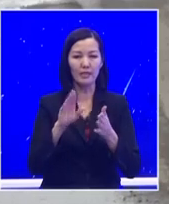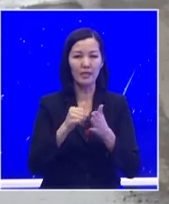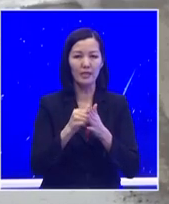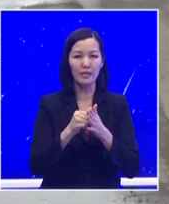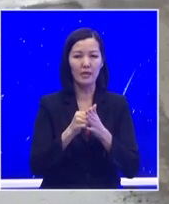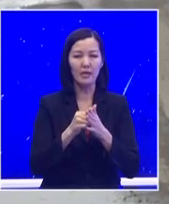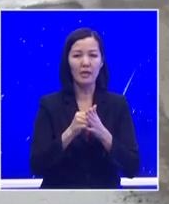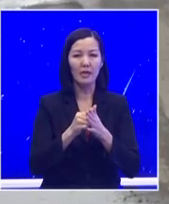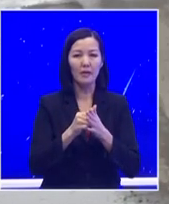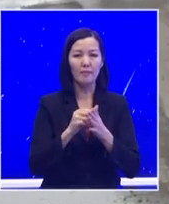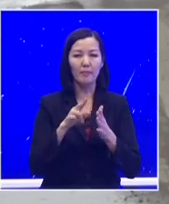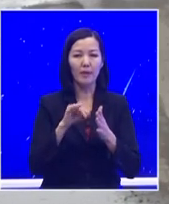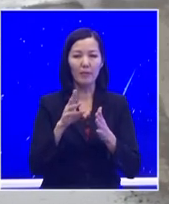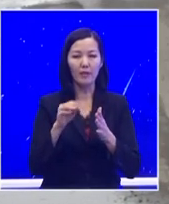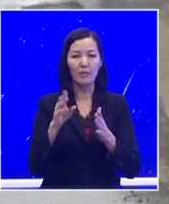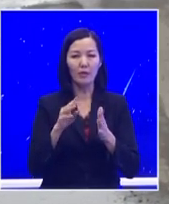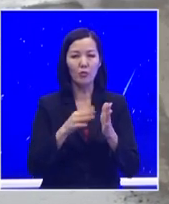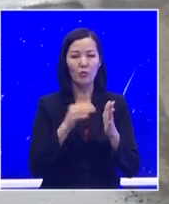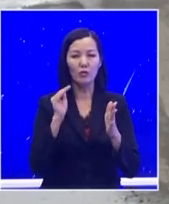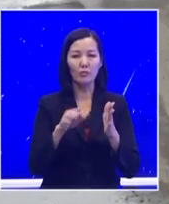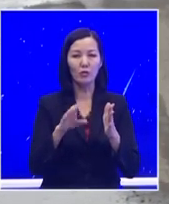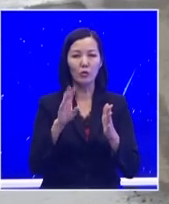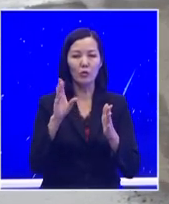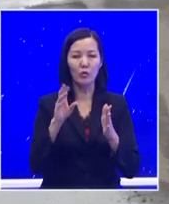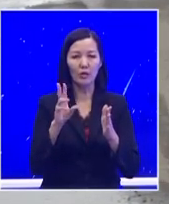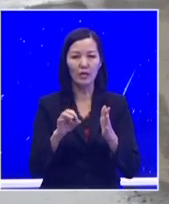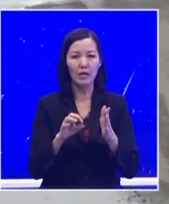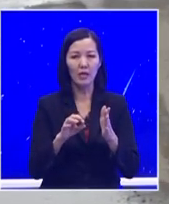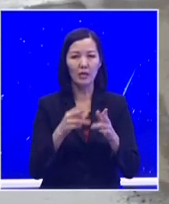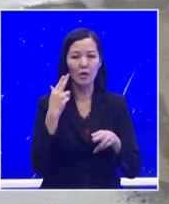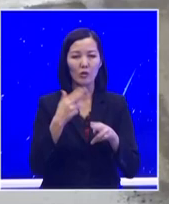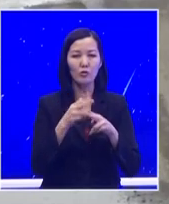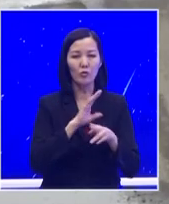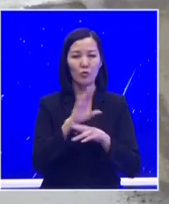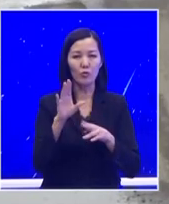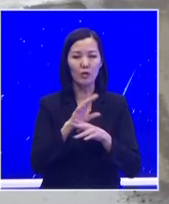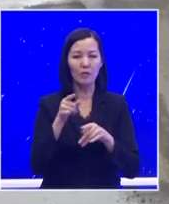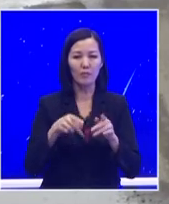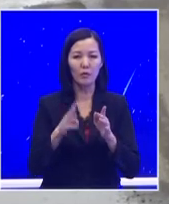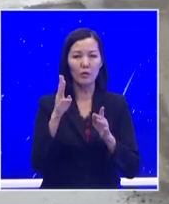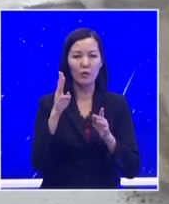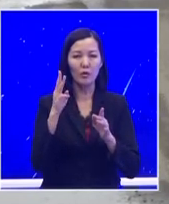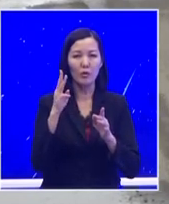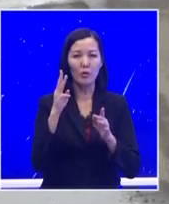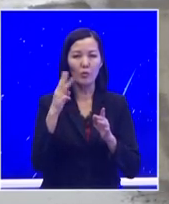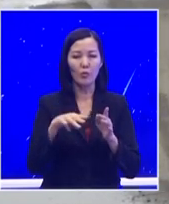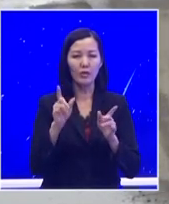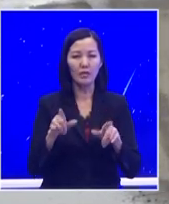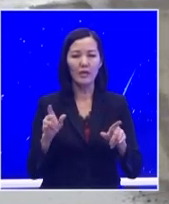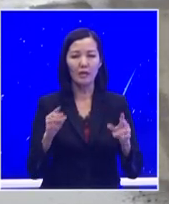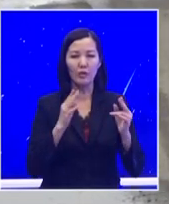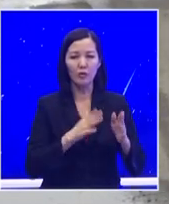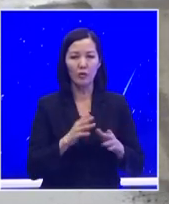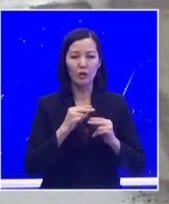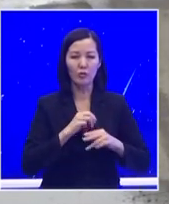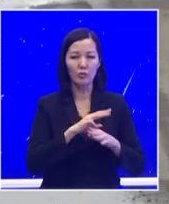Вапи Майнинг зауыты 9000 тонна қолданбалы шойын өндіріпті. 1030 тұрғынды тұрақты жұмыспен